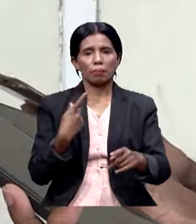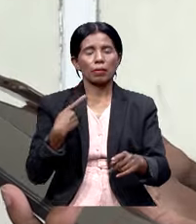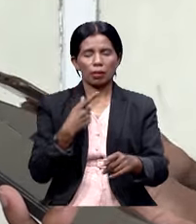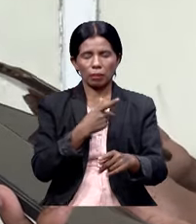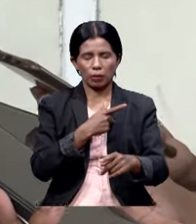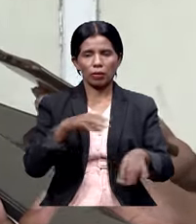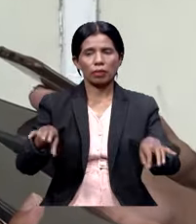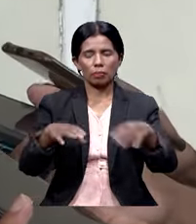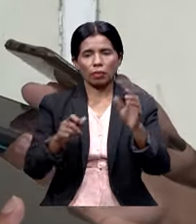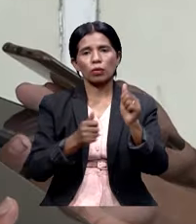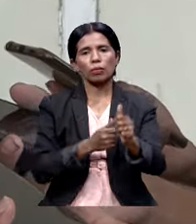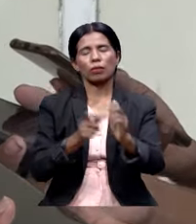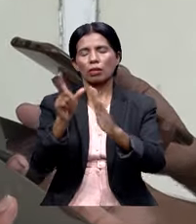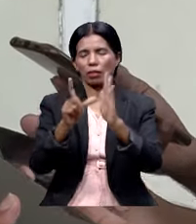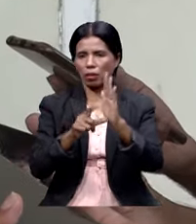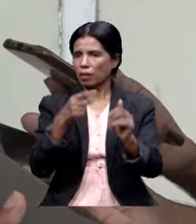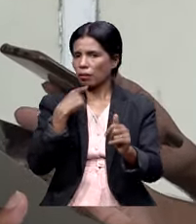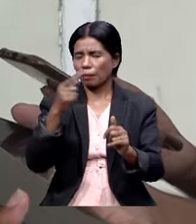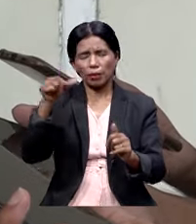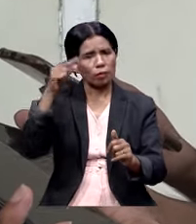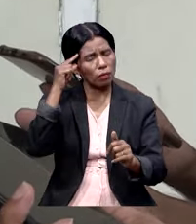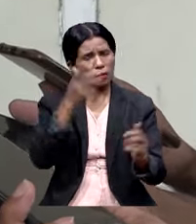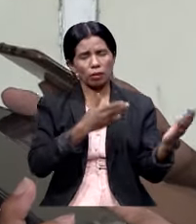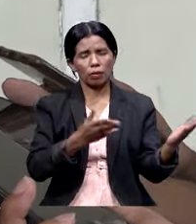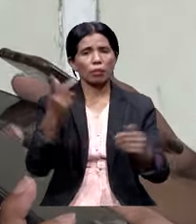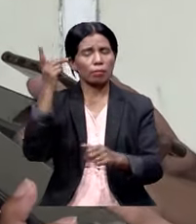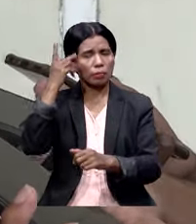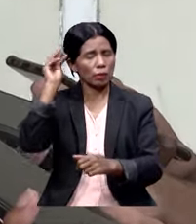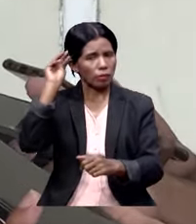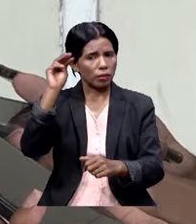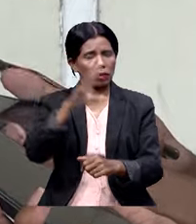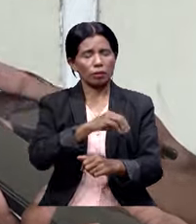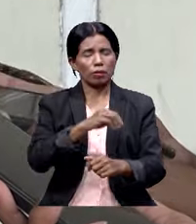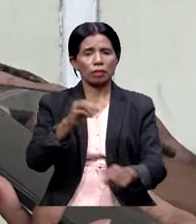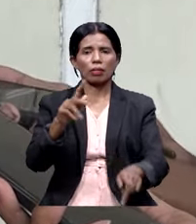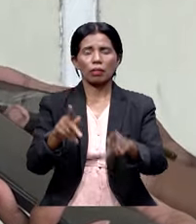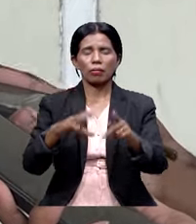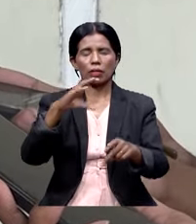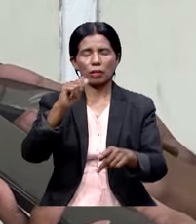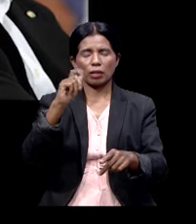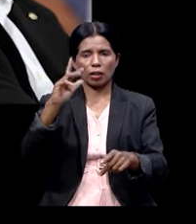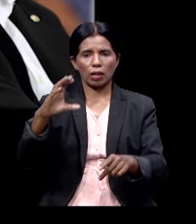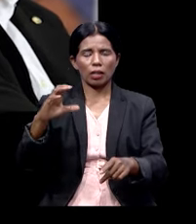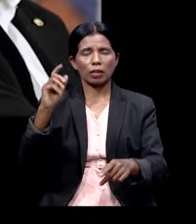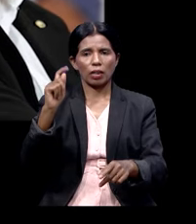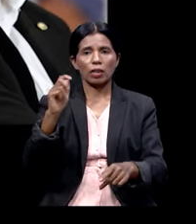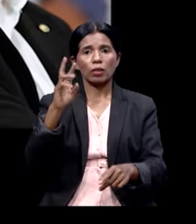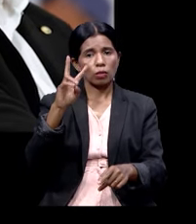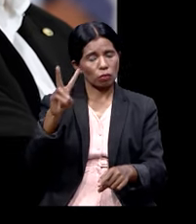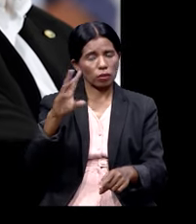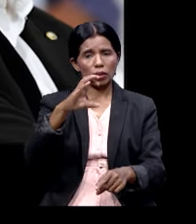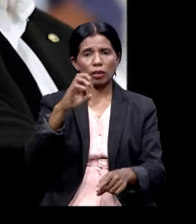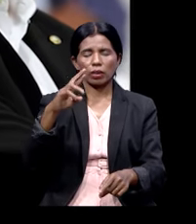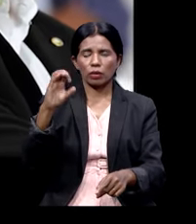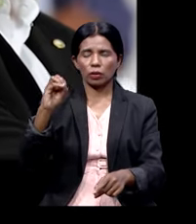na antes ne governo submeteu na primeiro correspondencia candidato comisario kak na inrua ani san Sergio Ornai no Rui